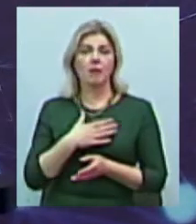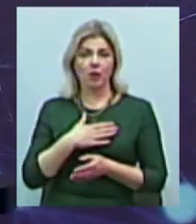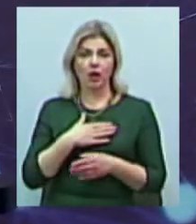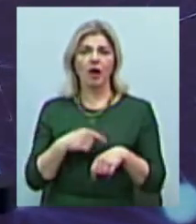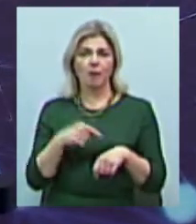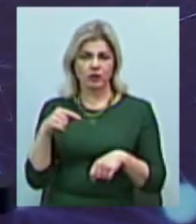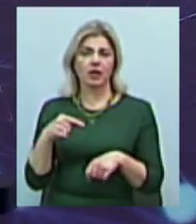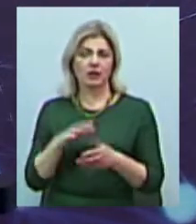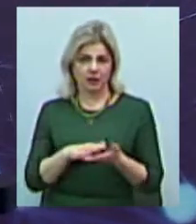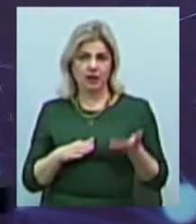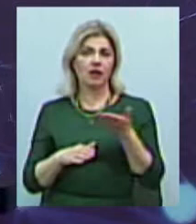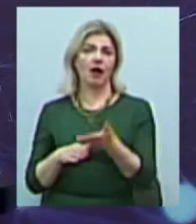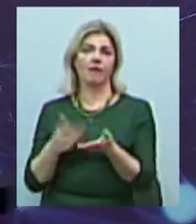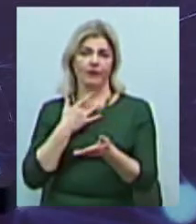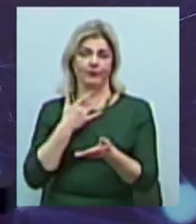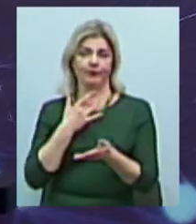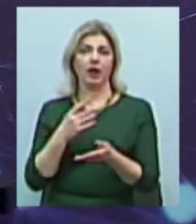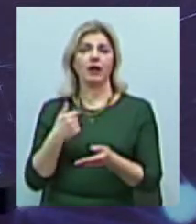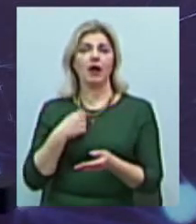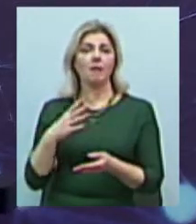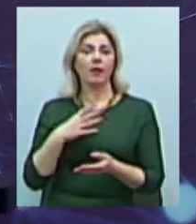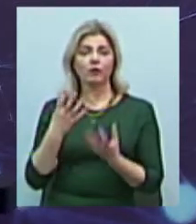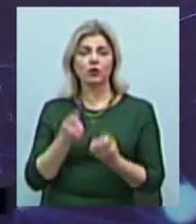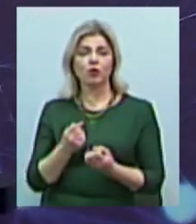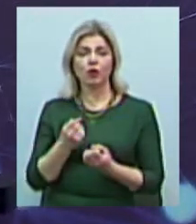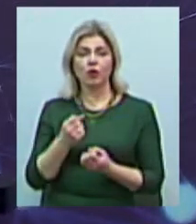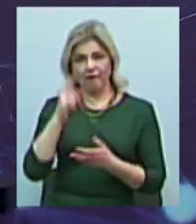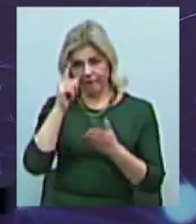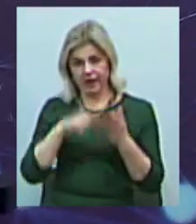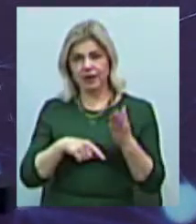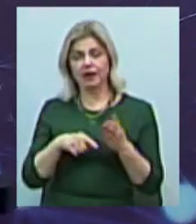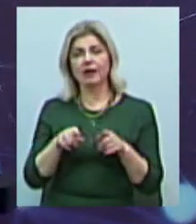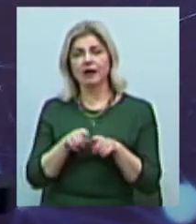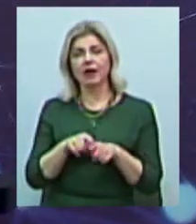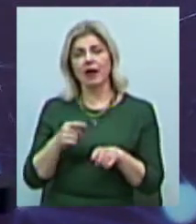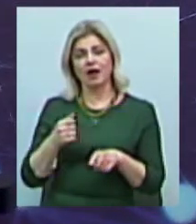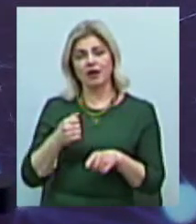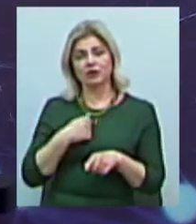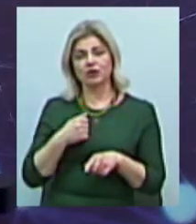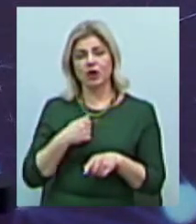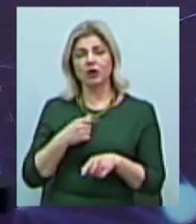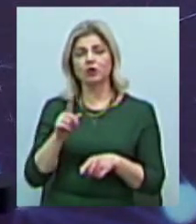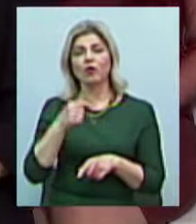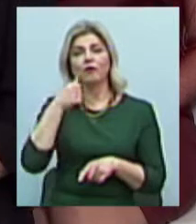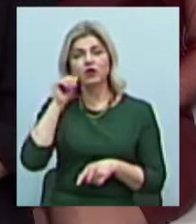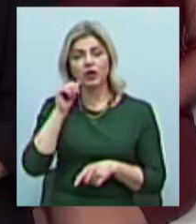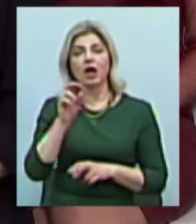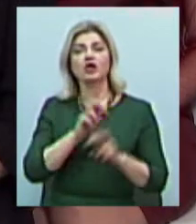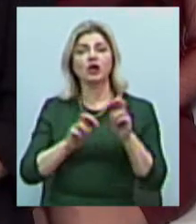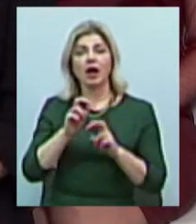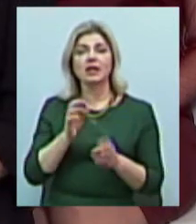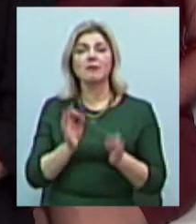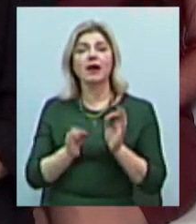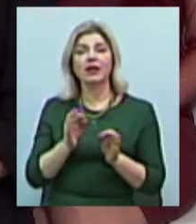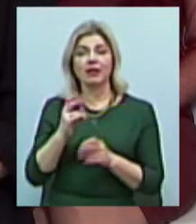заяви, оскільки я був ще досить вірив, я така навіть жарт, що я вчора шукав справедливість на роботі, і